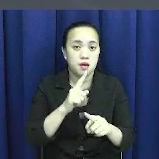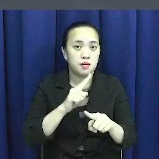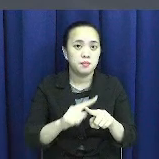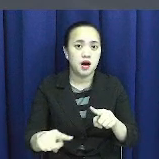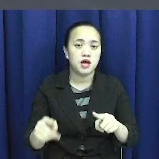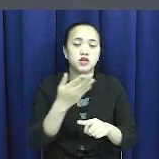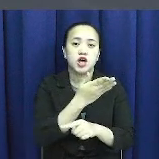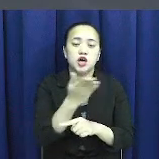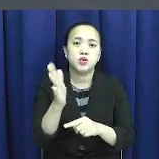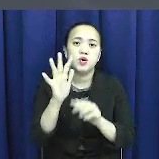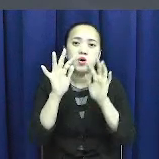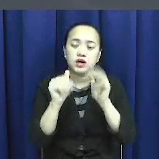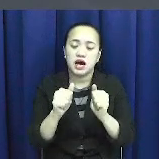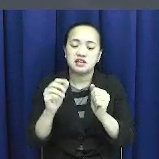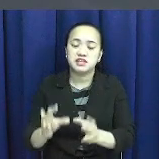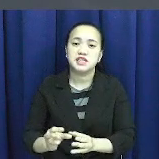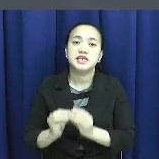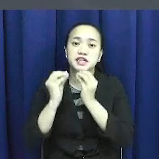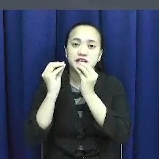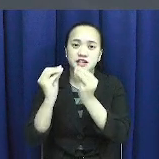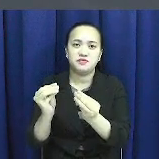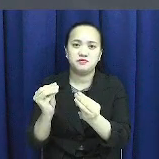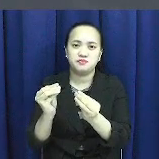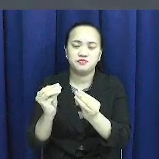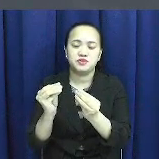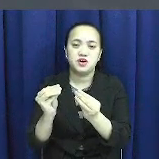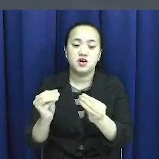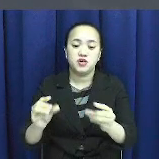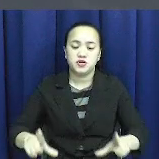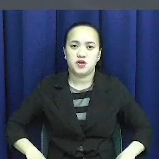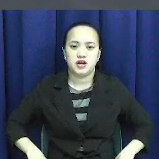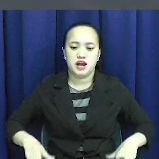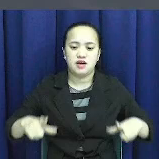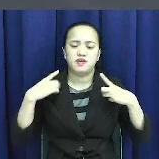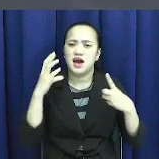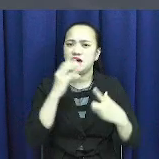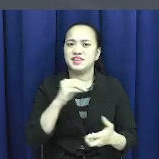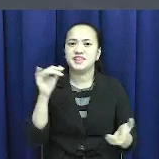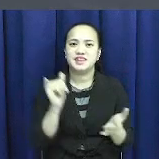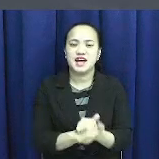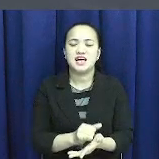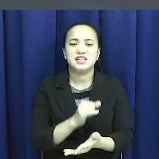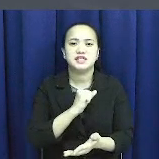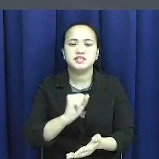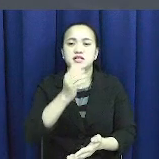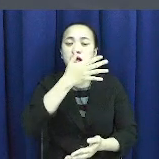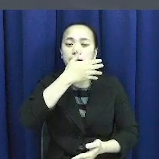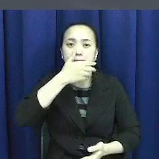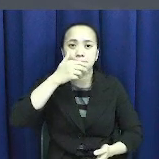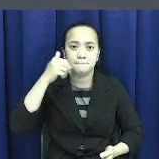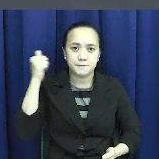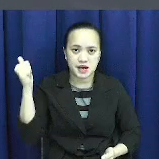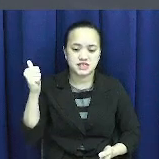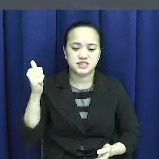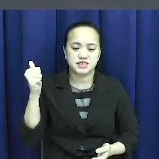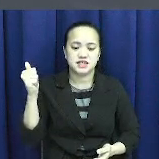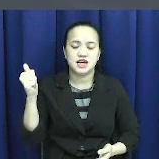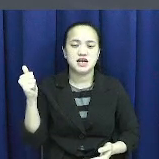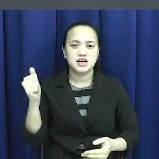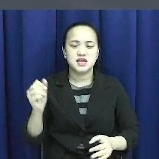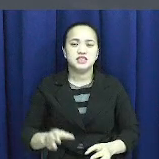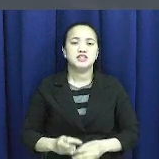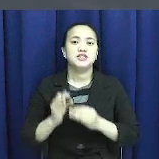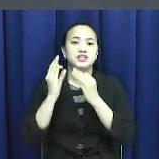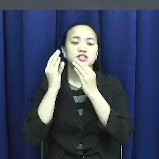life. And that is the best sacrifice and the best offering na maibibigay po natin sa